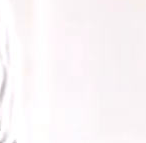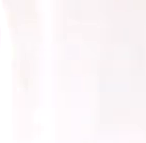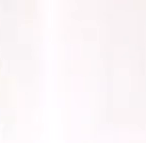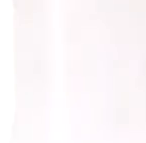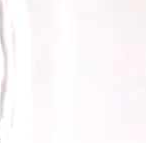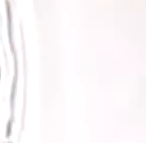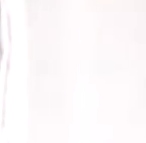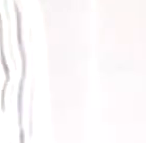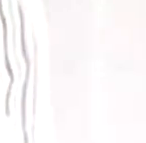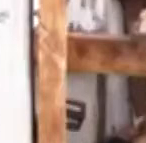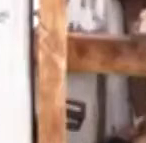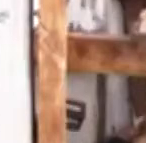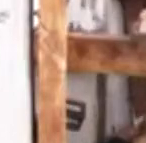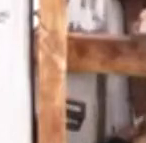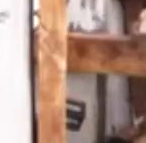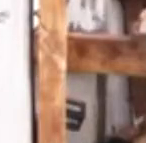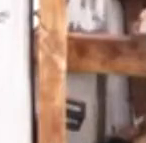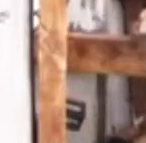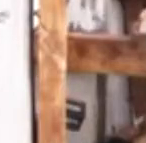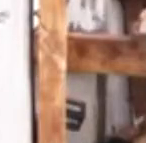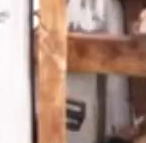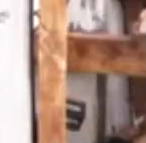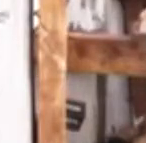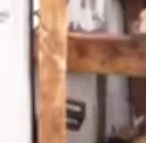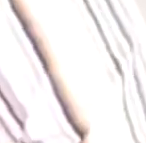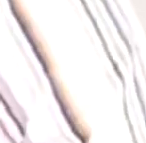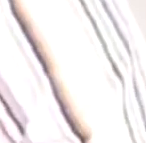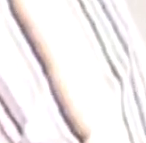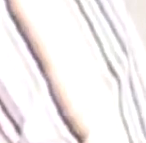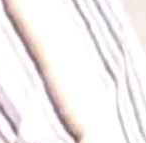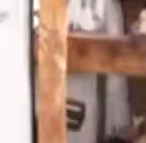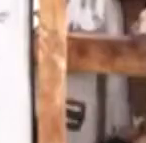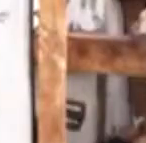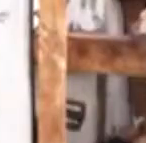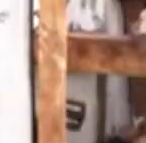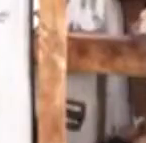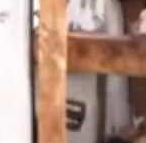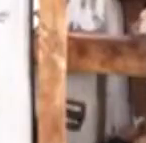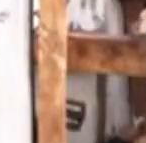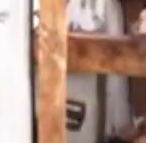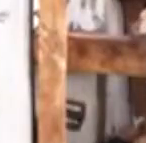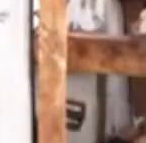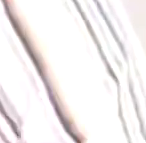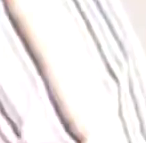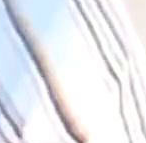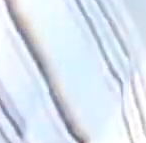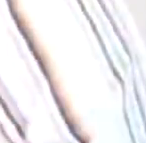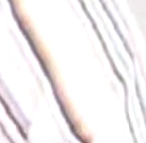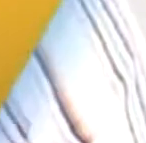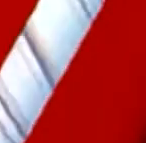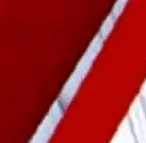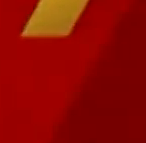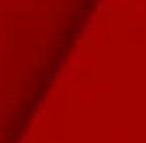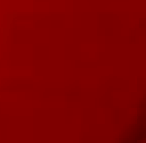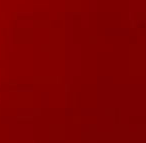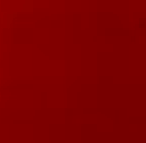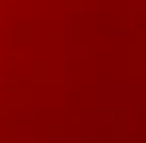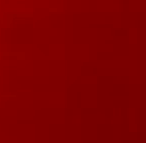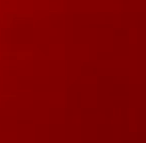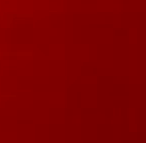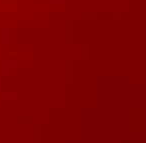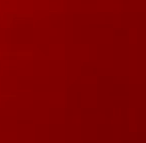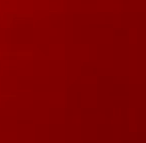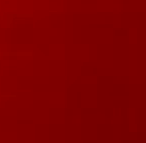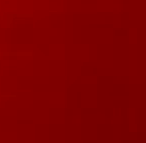Wewe unataka kuni advice mani na ndoa? How to make your wife to be submissive. That's so low. Jan kuja kwa nyumba saa ngapi? Alikuwa anatoka wapi?